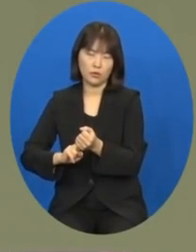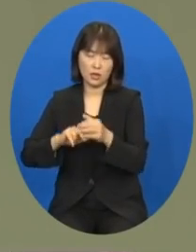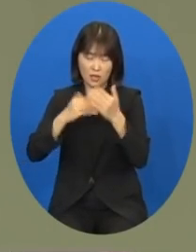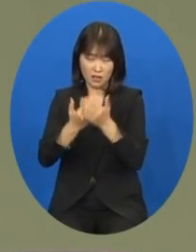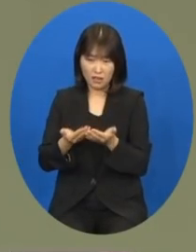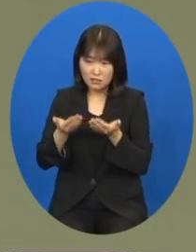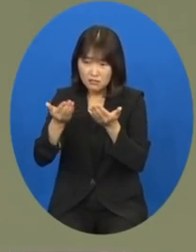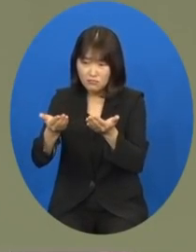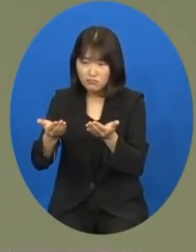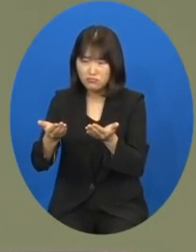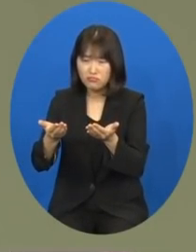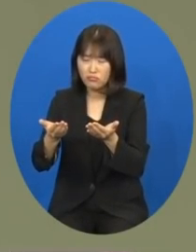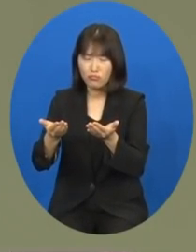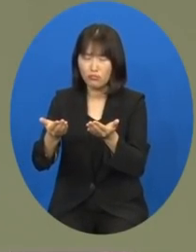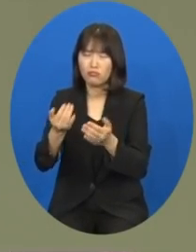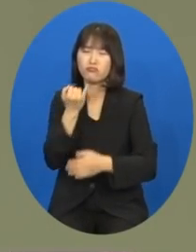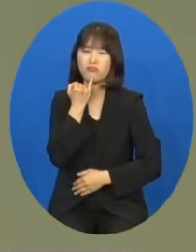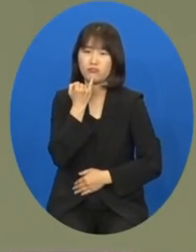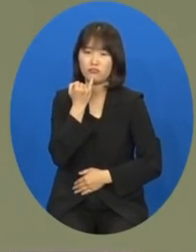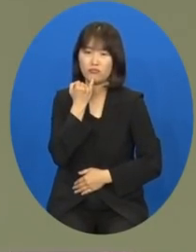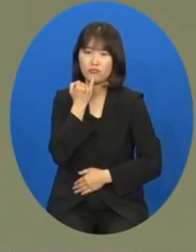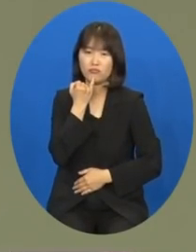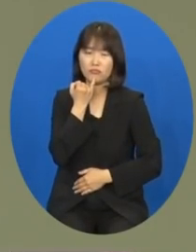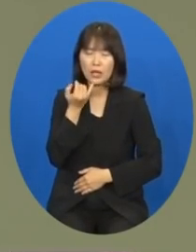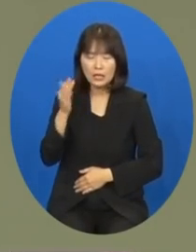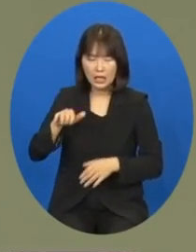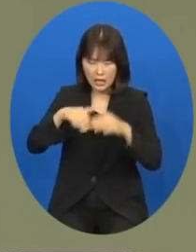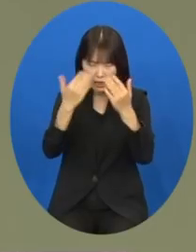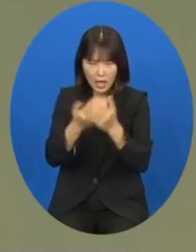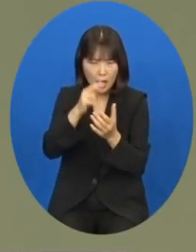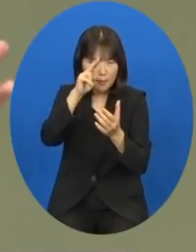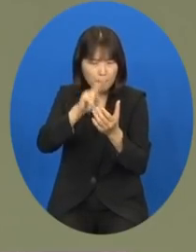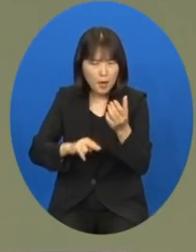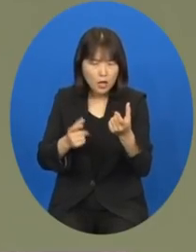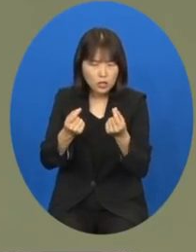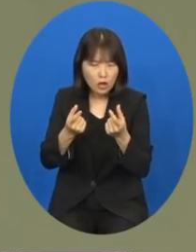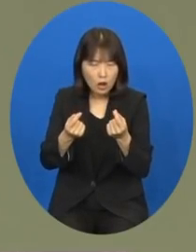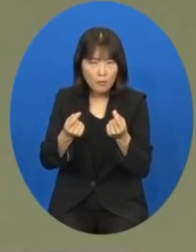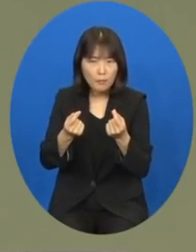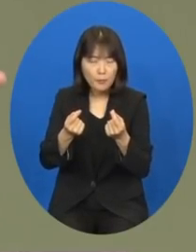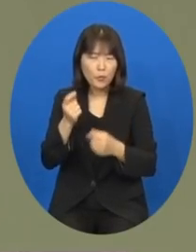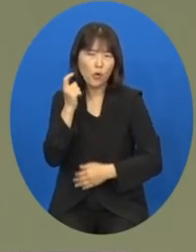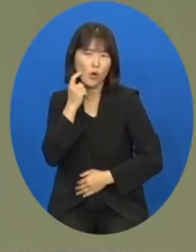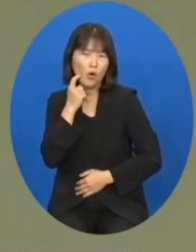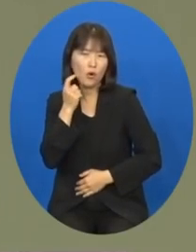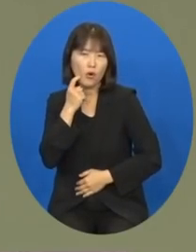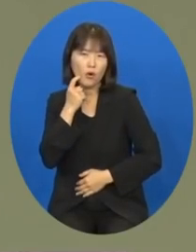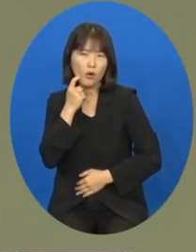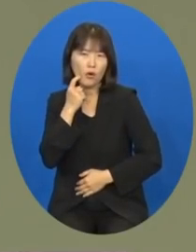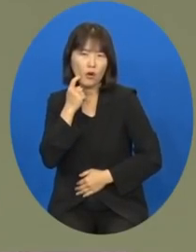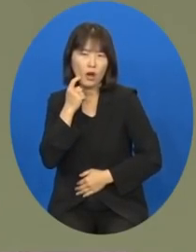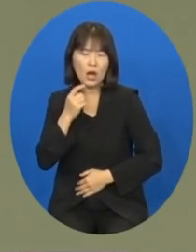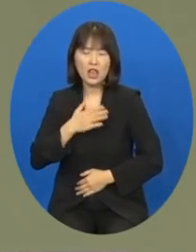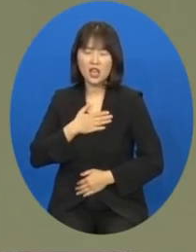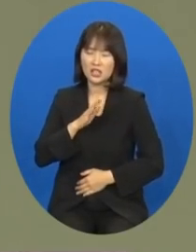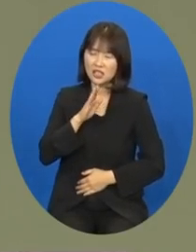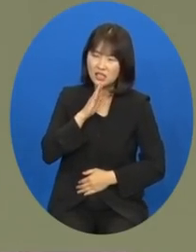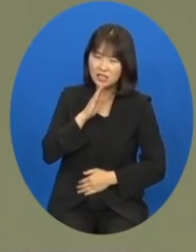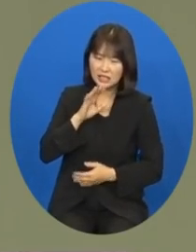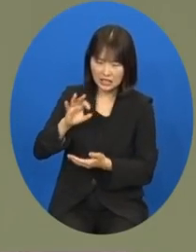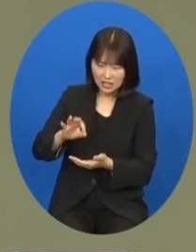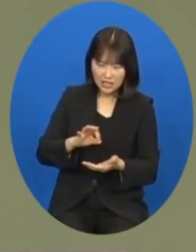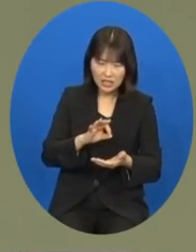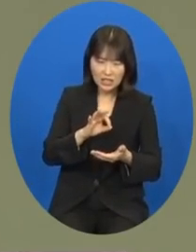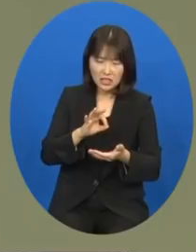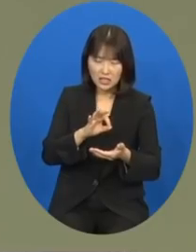괜찮습니다 그러나 다 팡 것처럼 보여서 내가 얼마나 이렇게 자신의 재물을 다